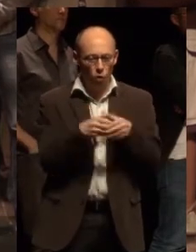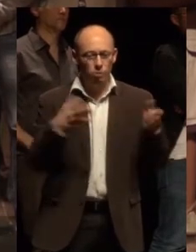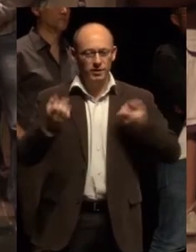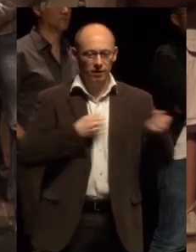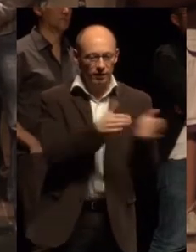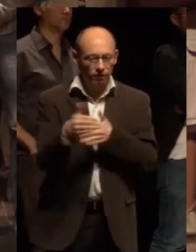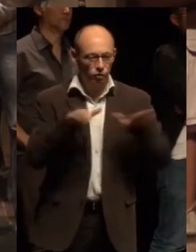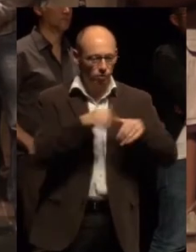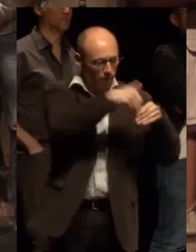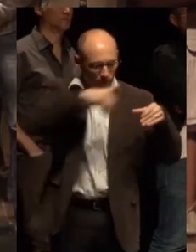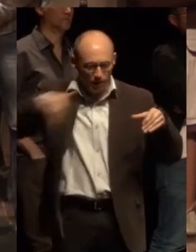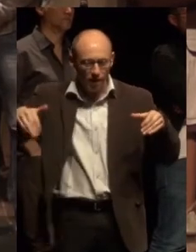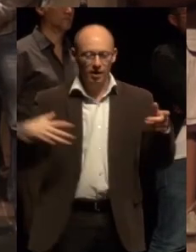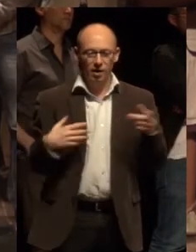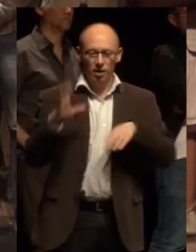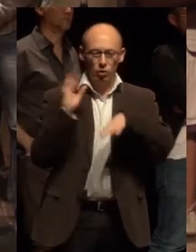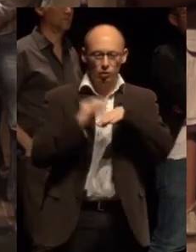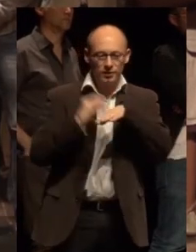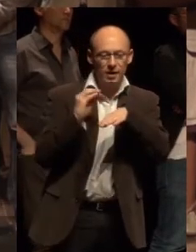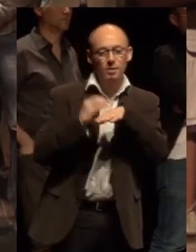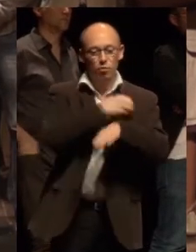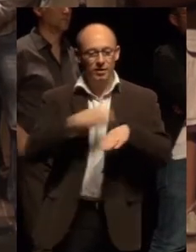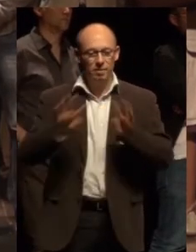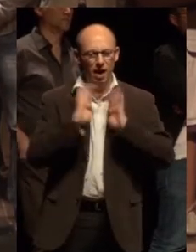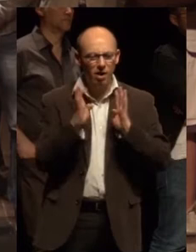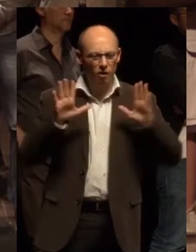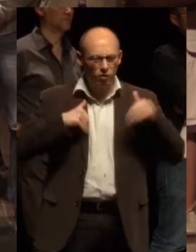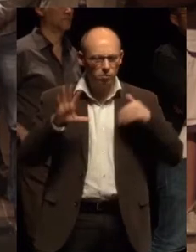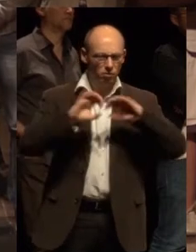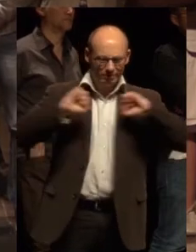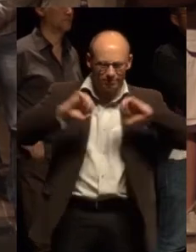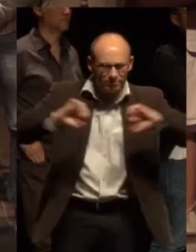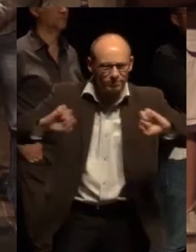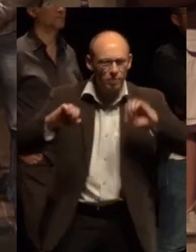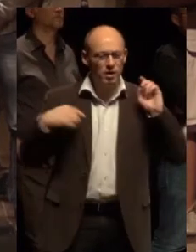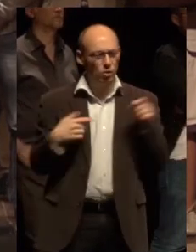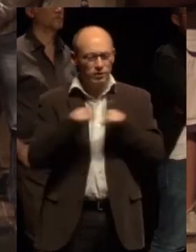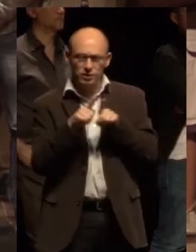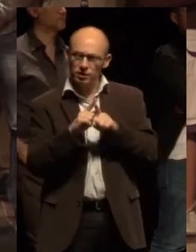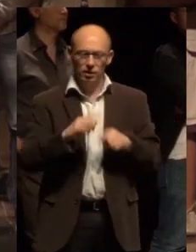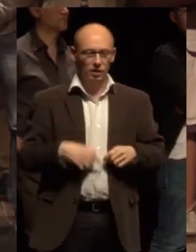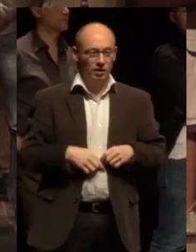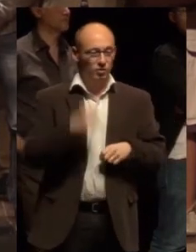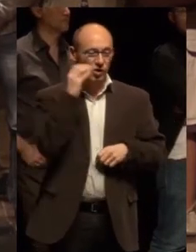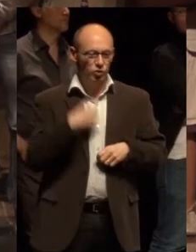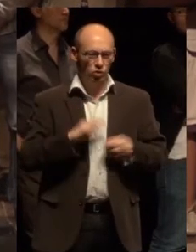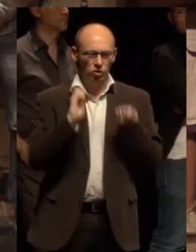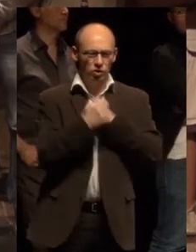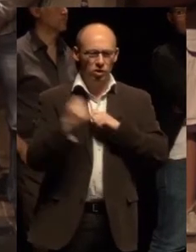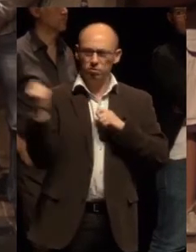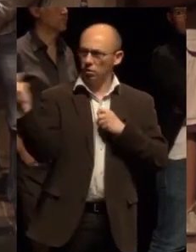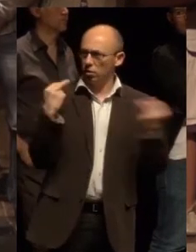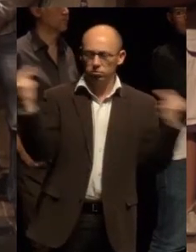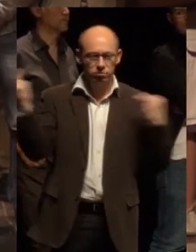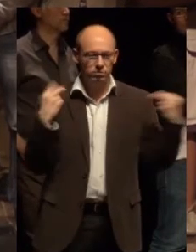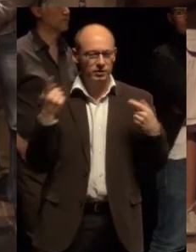des services, le fonctionnement d'un conseil municipal. Et puis au quotidien, ils découvrent aussi le regard des autres qui change, les sollicitations,